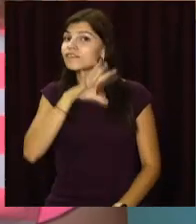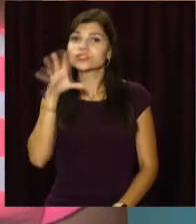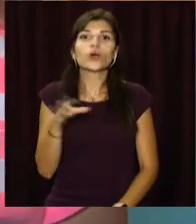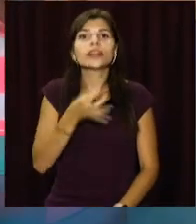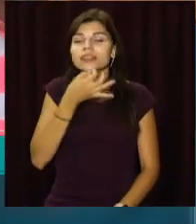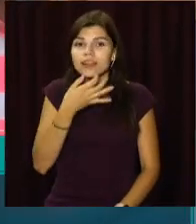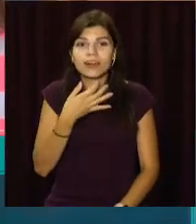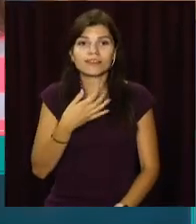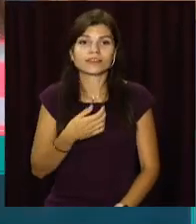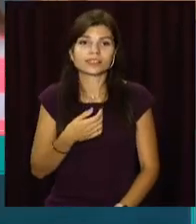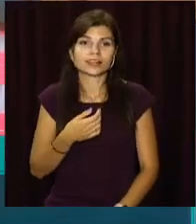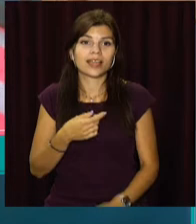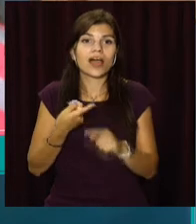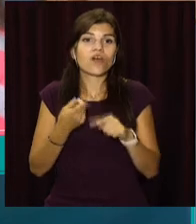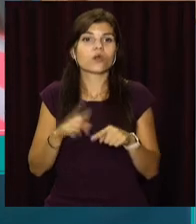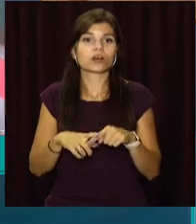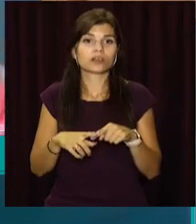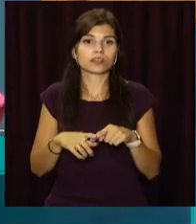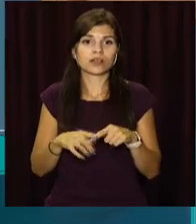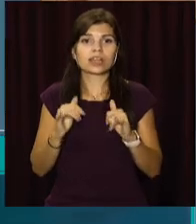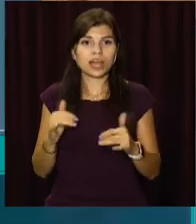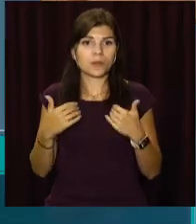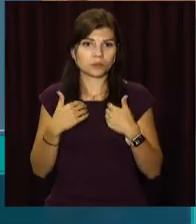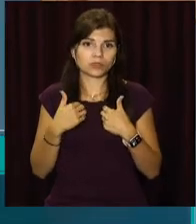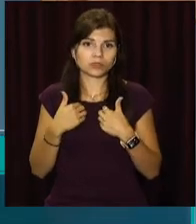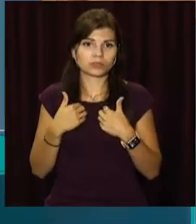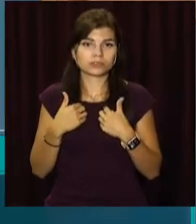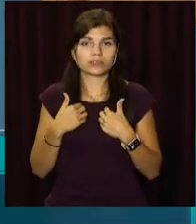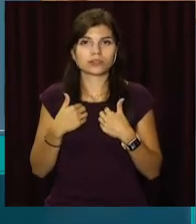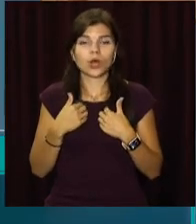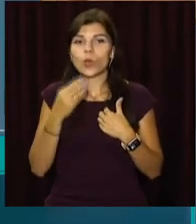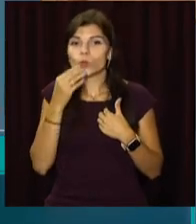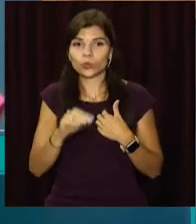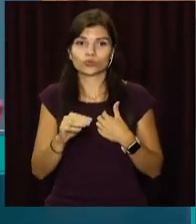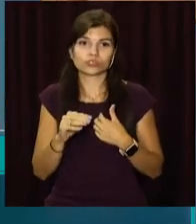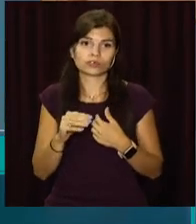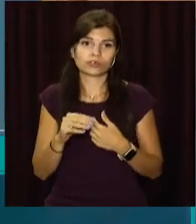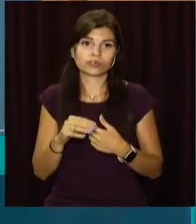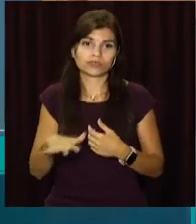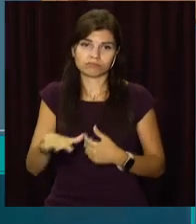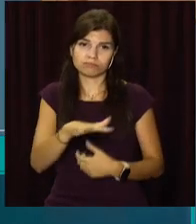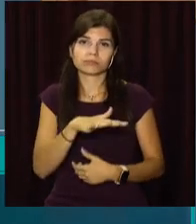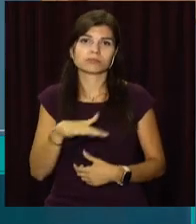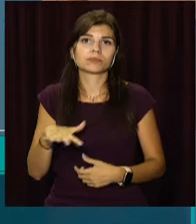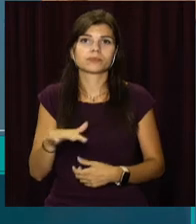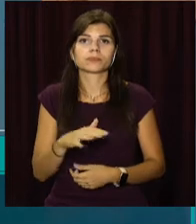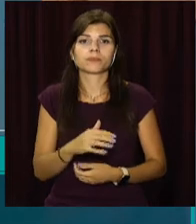Мені все подобається, тому що ось це для мене краще.